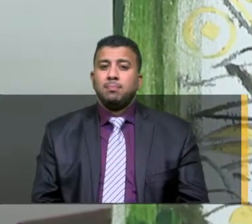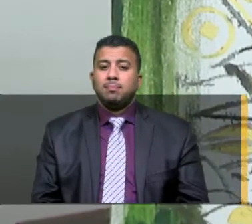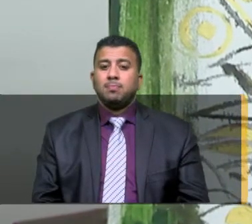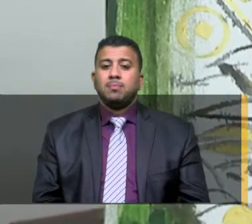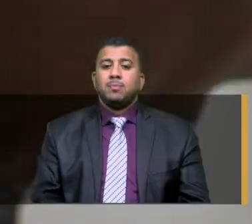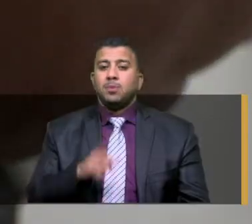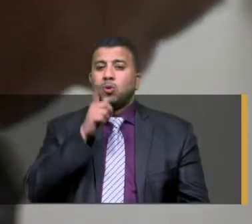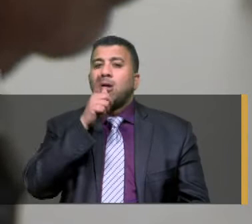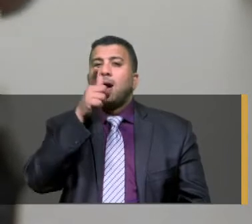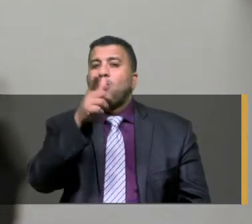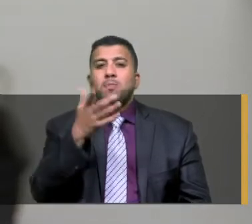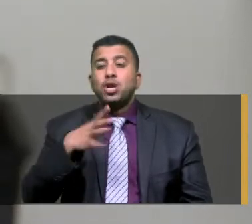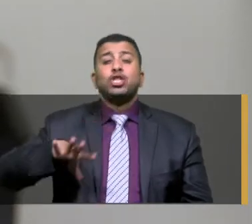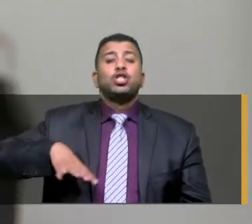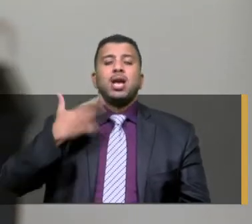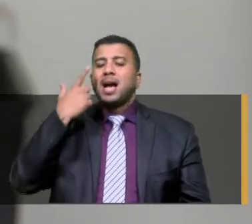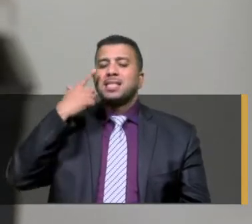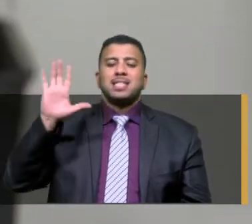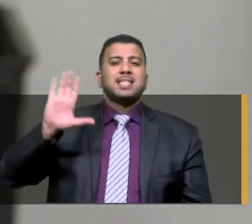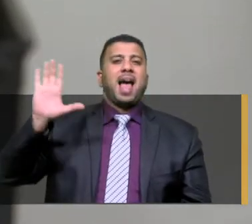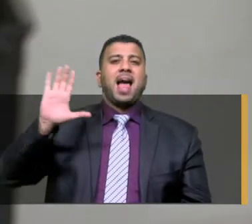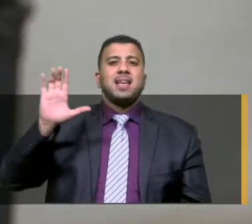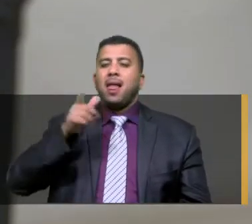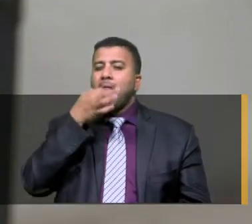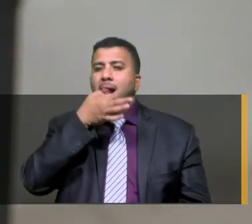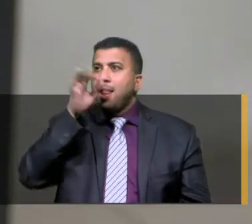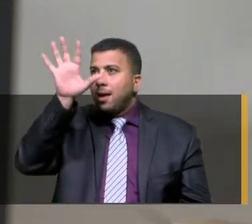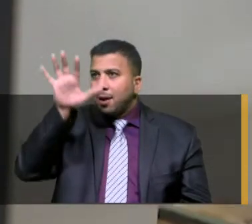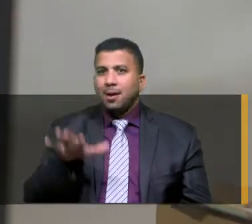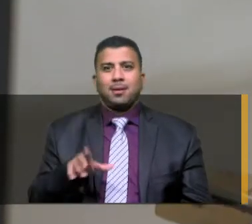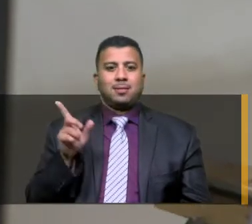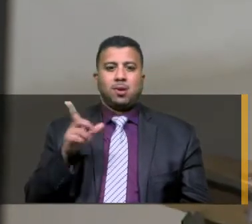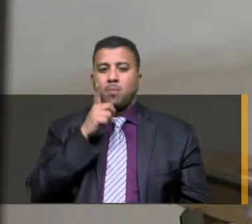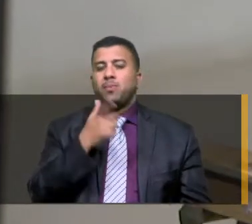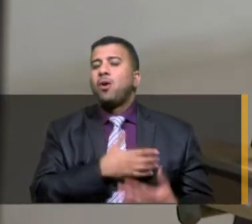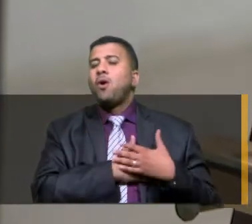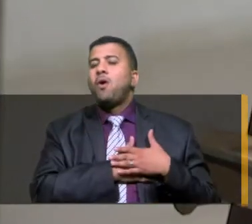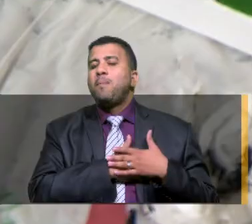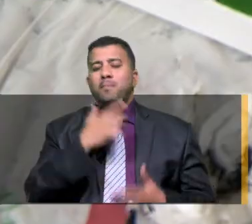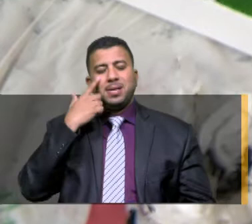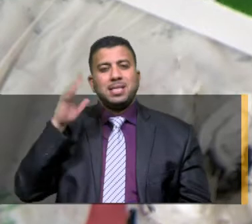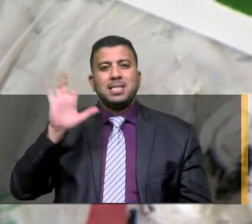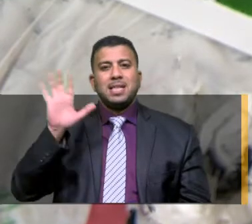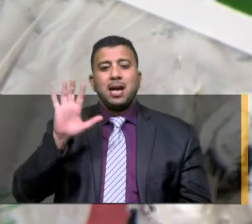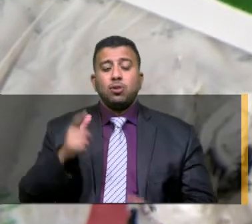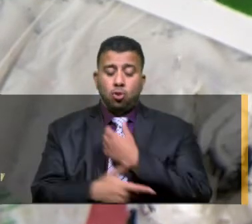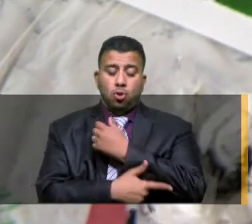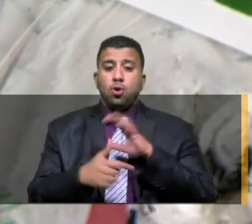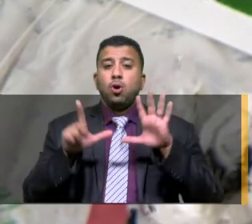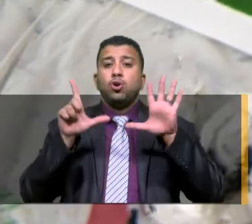أعكس أقوال الشيخ زايد. جاءت الورشة بعنوان في حب زايد، وتستمر أسبوعا